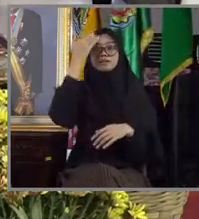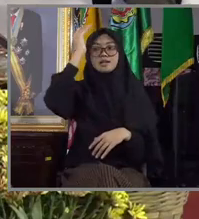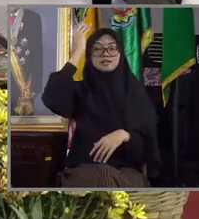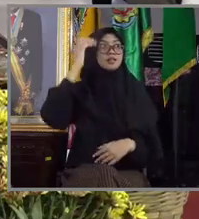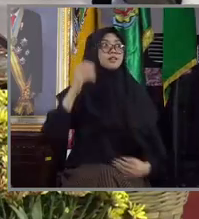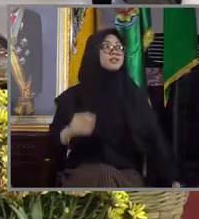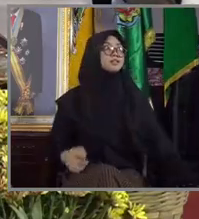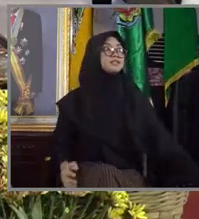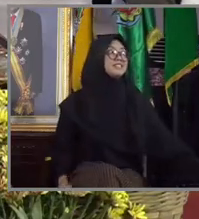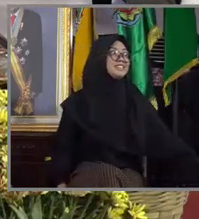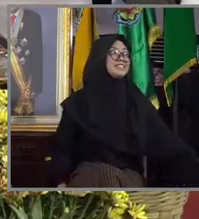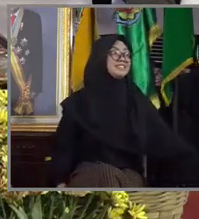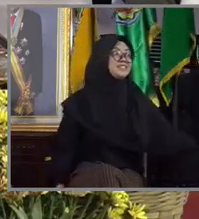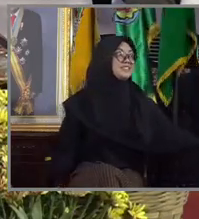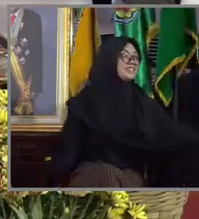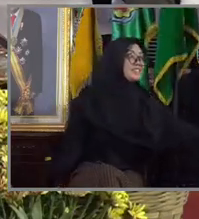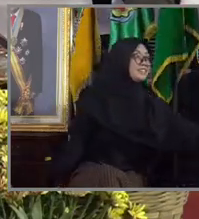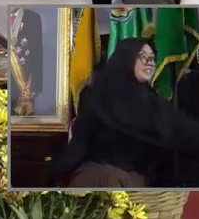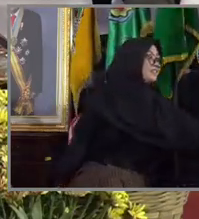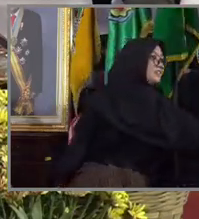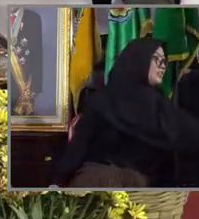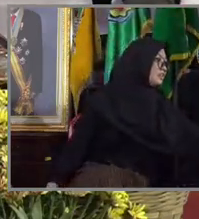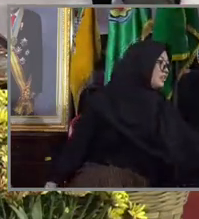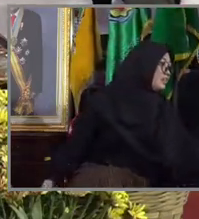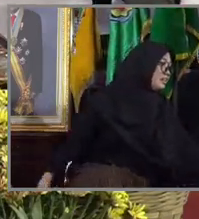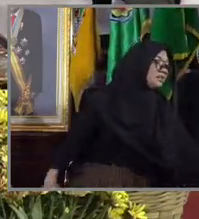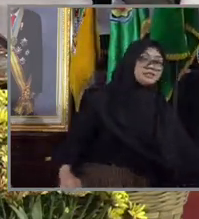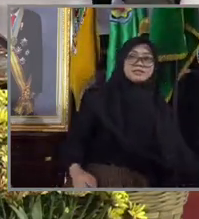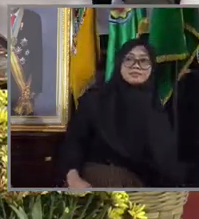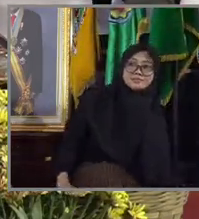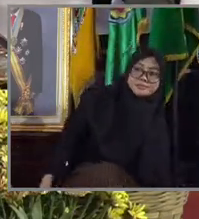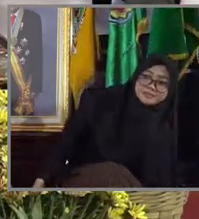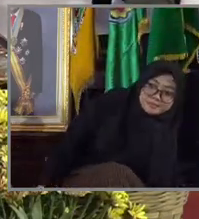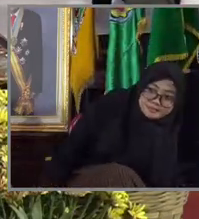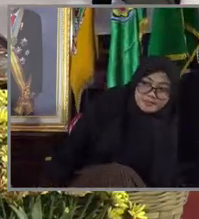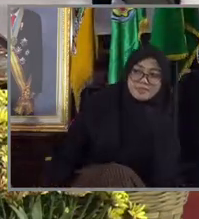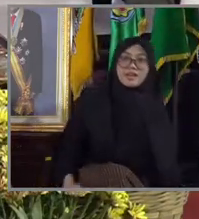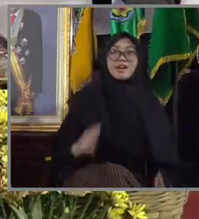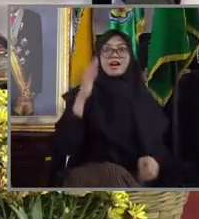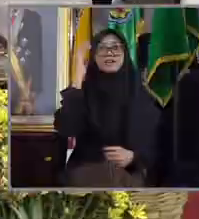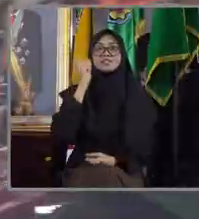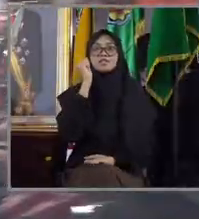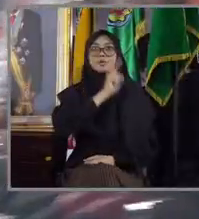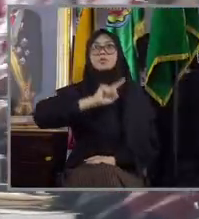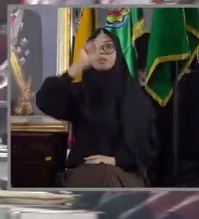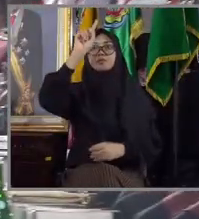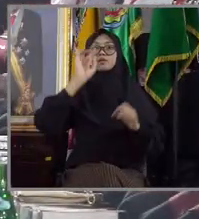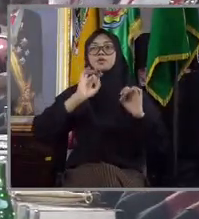Pranowo. Kelihatan ya. Assalamualaikum warahmatullahi wabarakatuh.